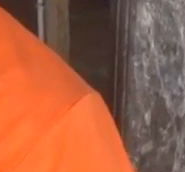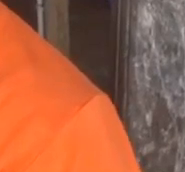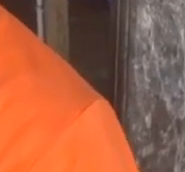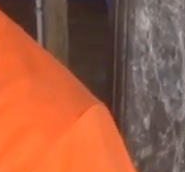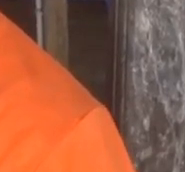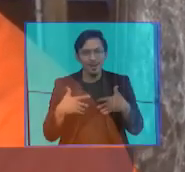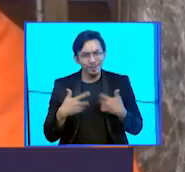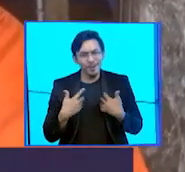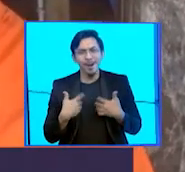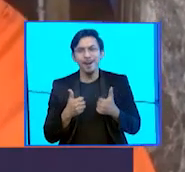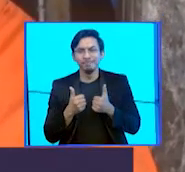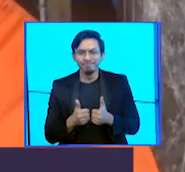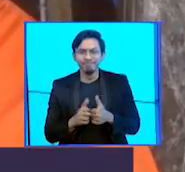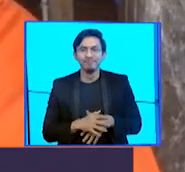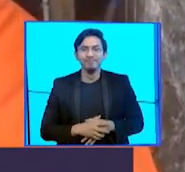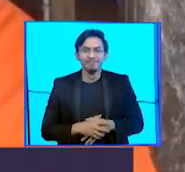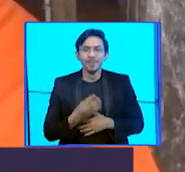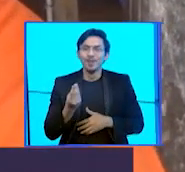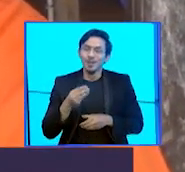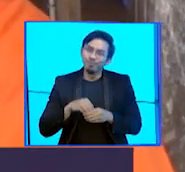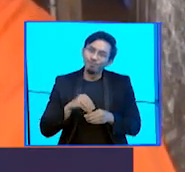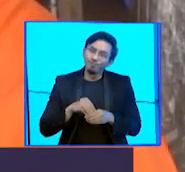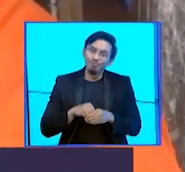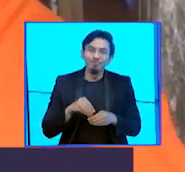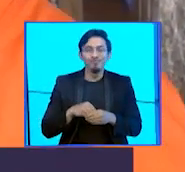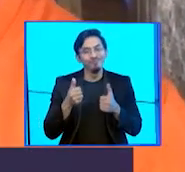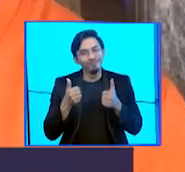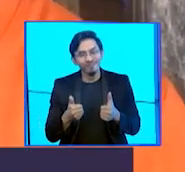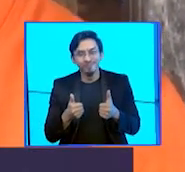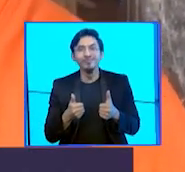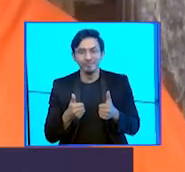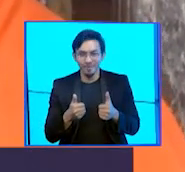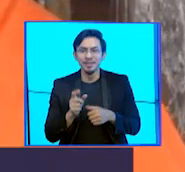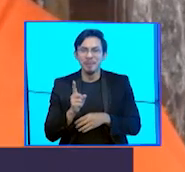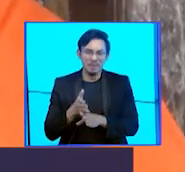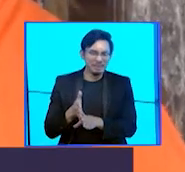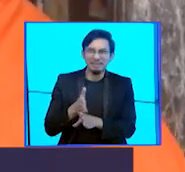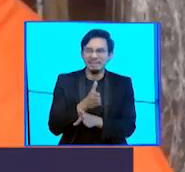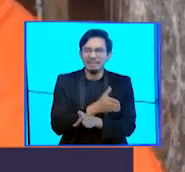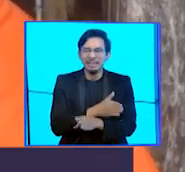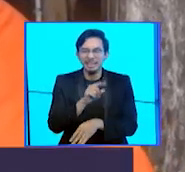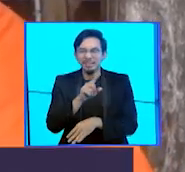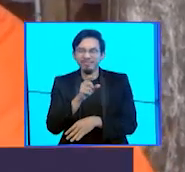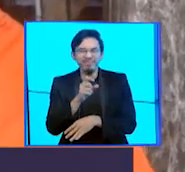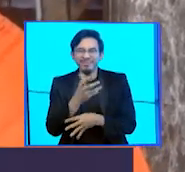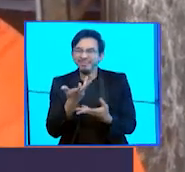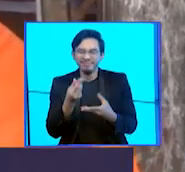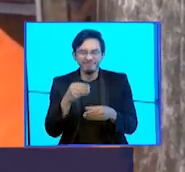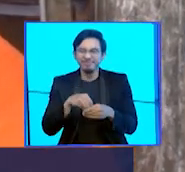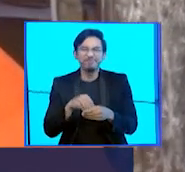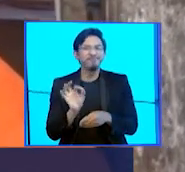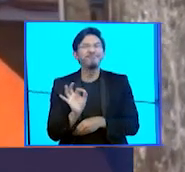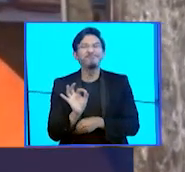ada pemasukan lagi. Waktu ini soalnya hampir sebulan udah nggak dapat apa. Pantainya kan ditutup,